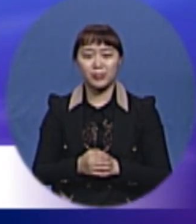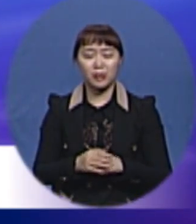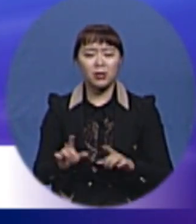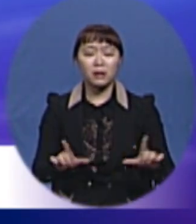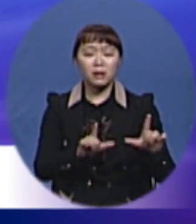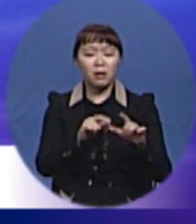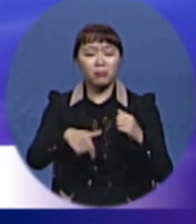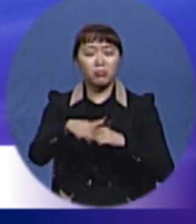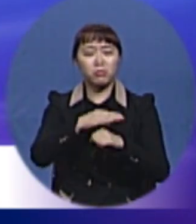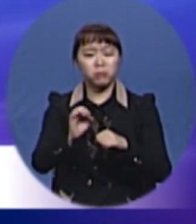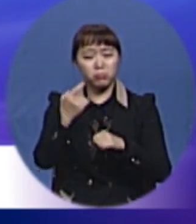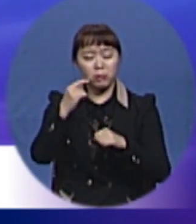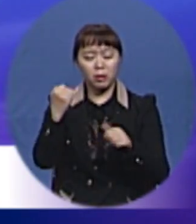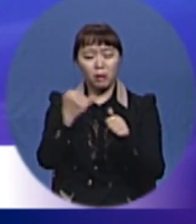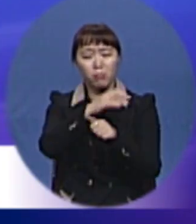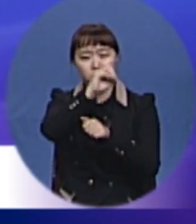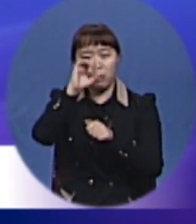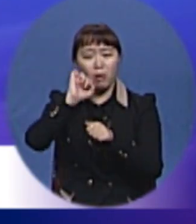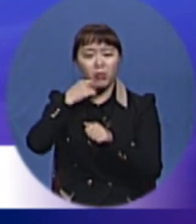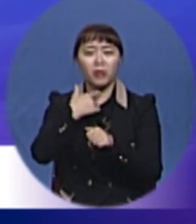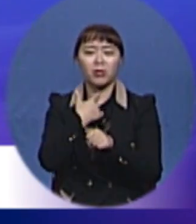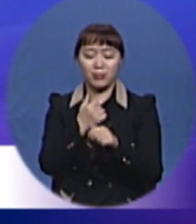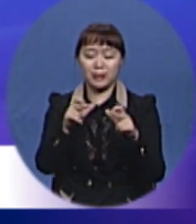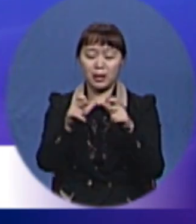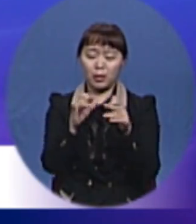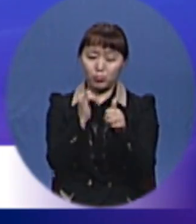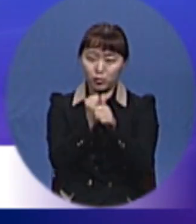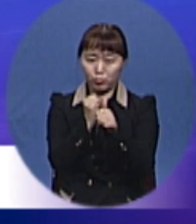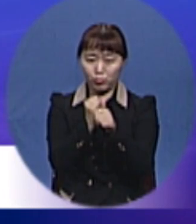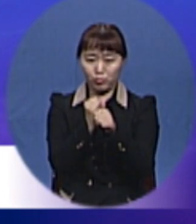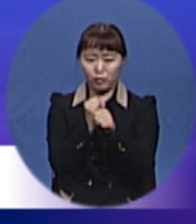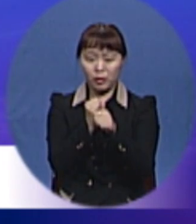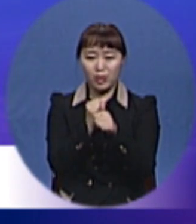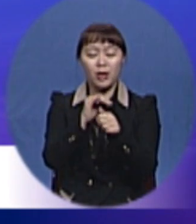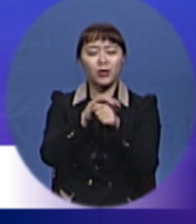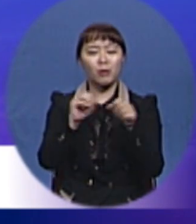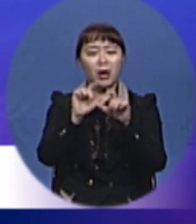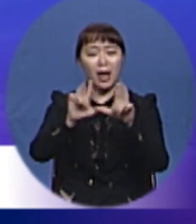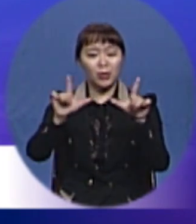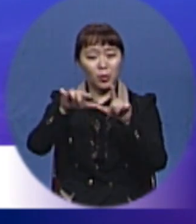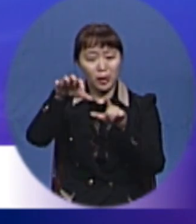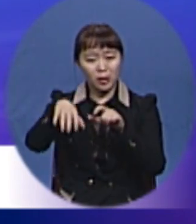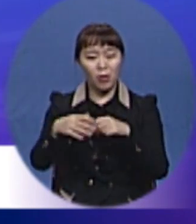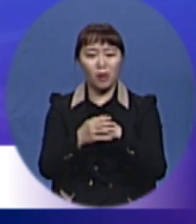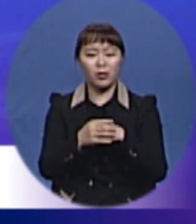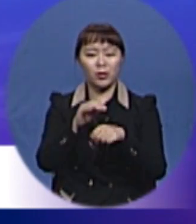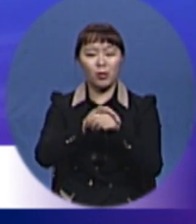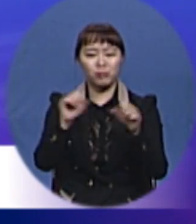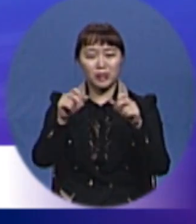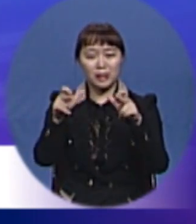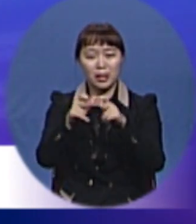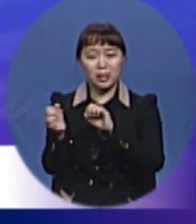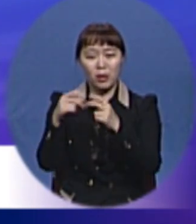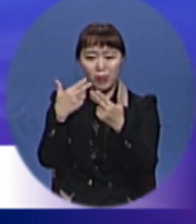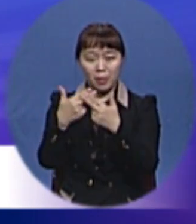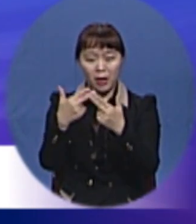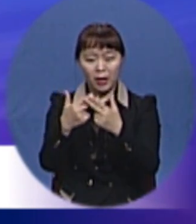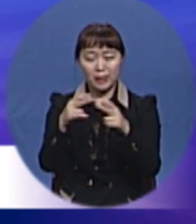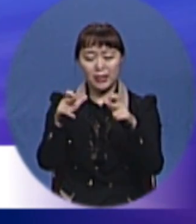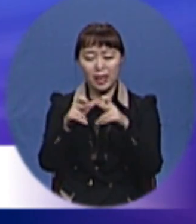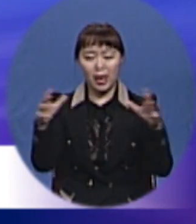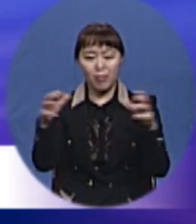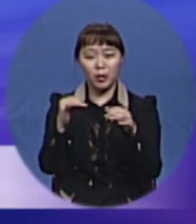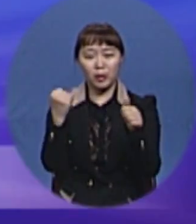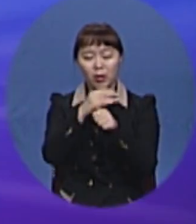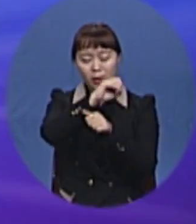생활 형편 등의 이유로 결혼식을 올리지 못한 장애인 부부들, 이 경북 안동에서 경상북도 장애인재활협회가 장애인 합동